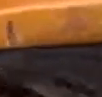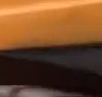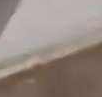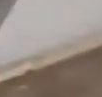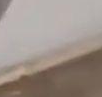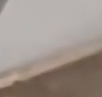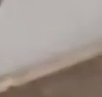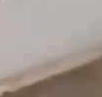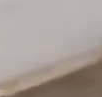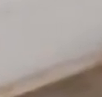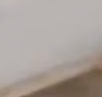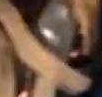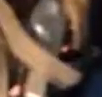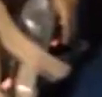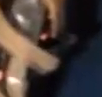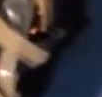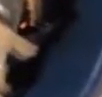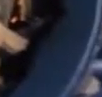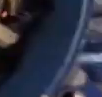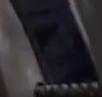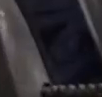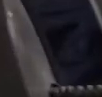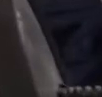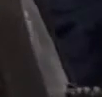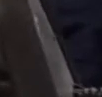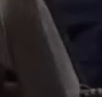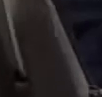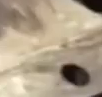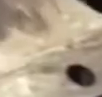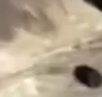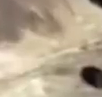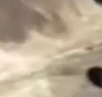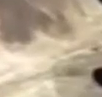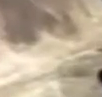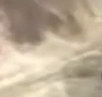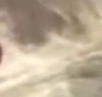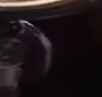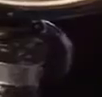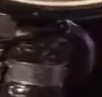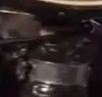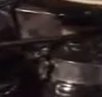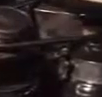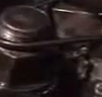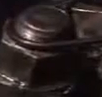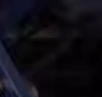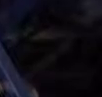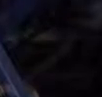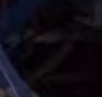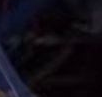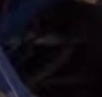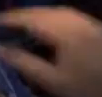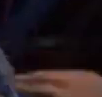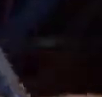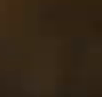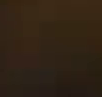партнера. «Техэнерго» – это 20 лет безупречного опыта диагностики и ремонта электродвигателей, узлов и агрегатов автотракторной техники.